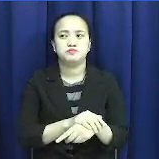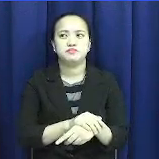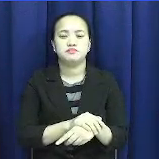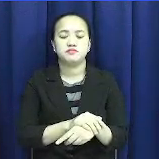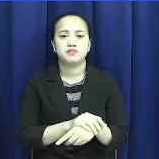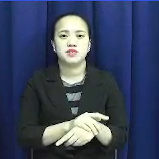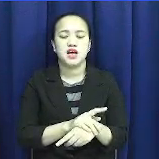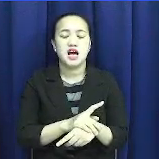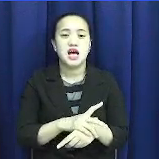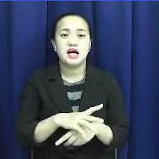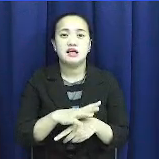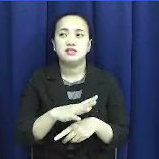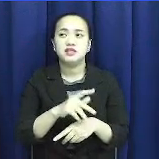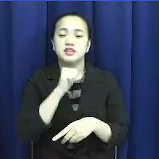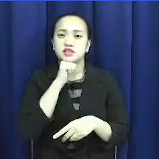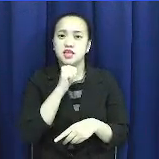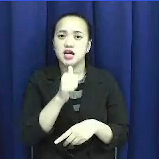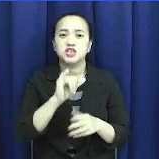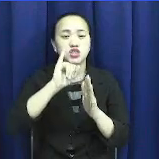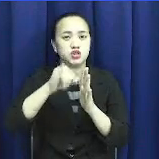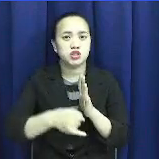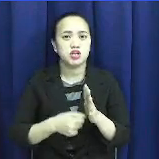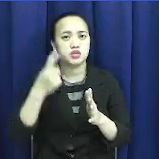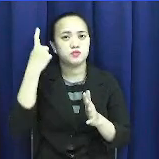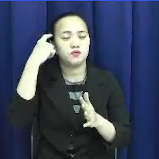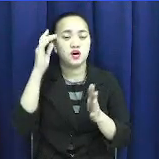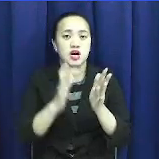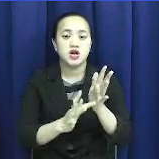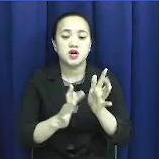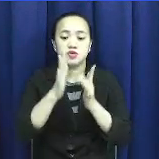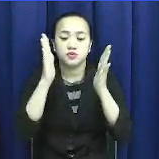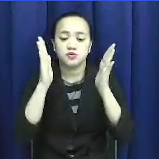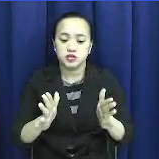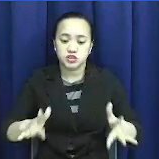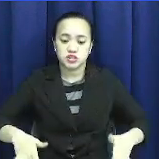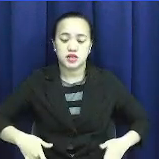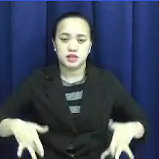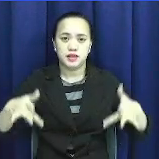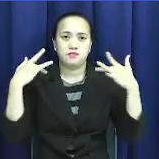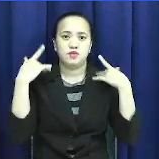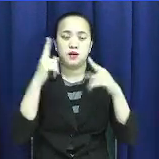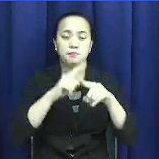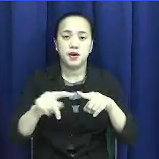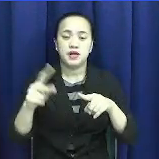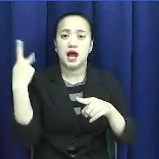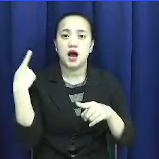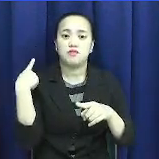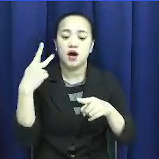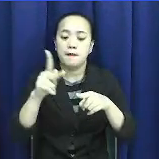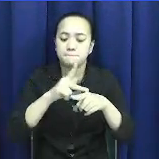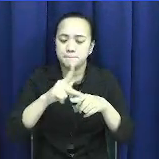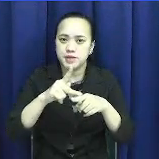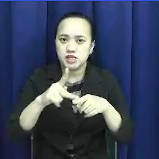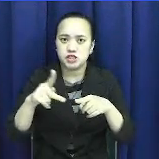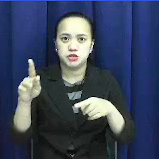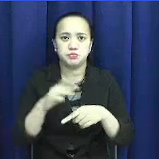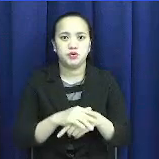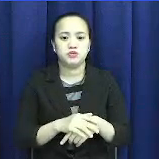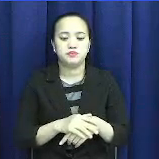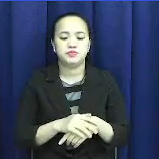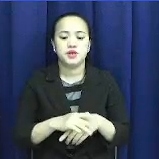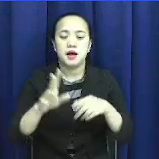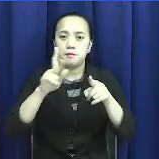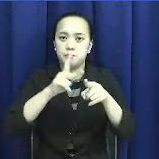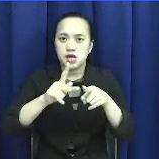living. Kinakailangan ang Christian living ay meron pong basihan. Meron pong principle na pinagbabasihan yung atin pong Christian living.